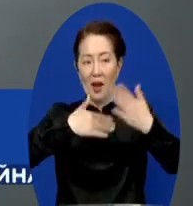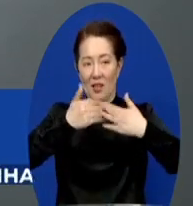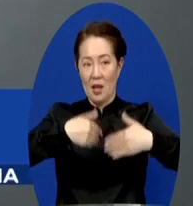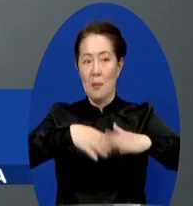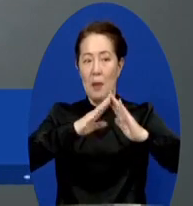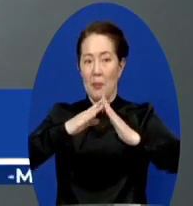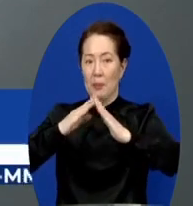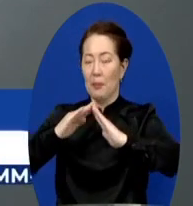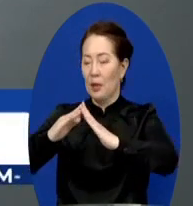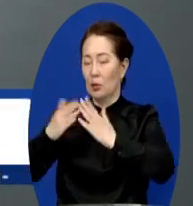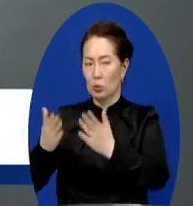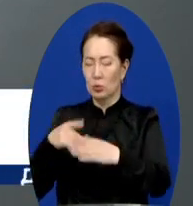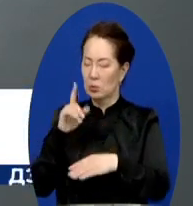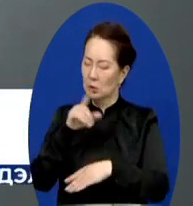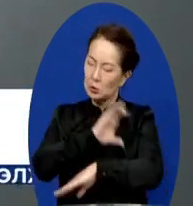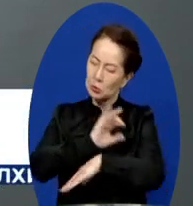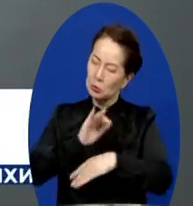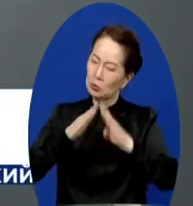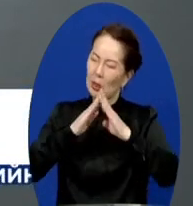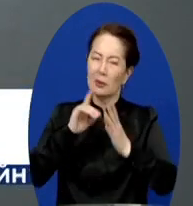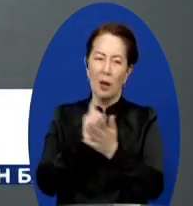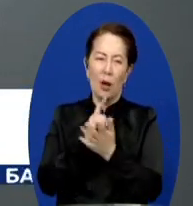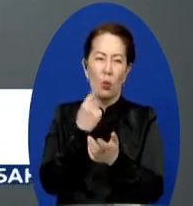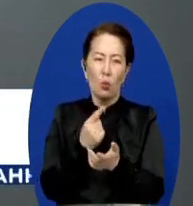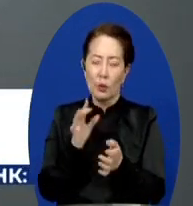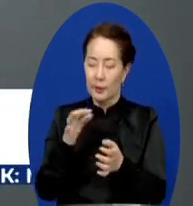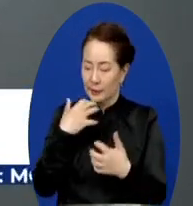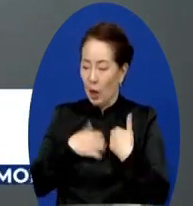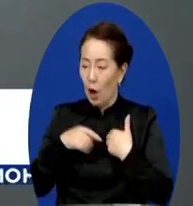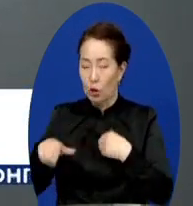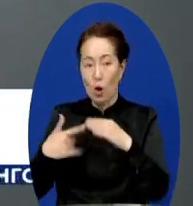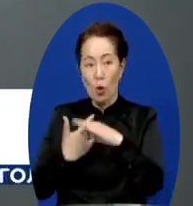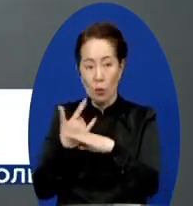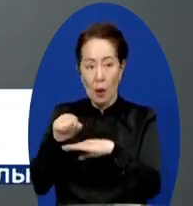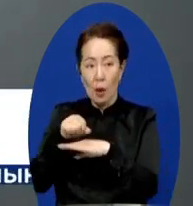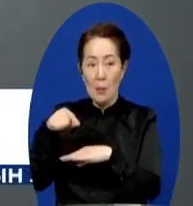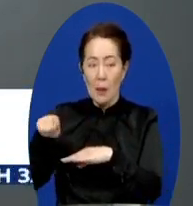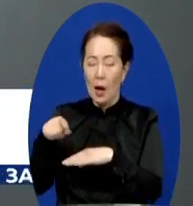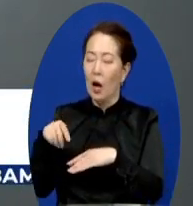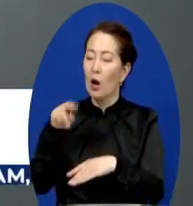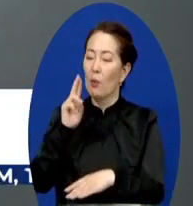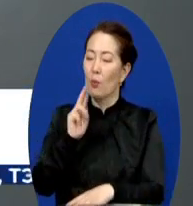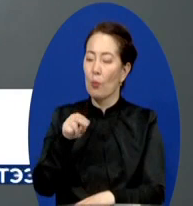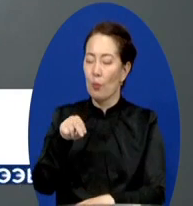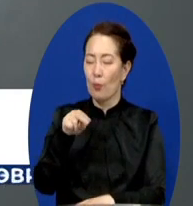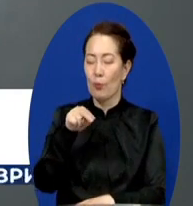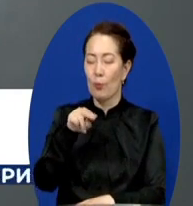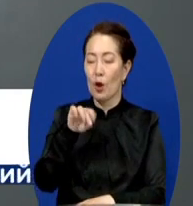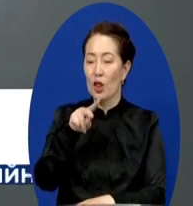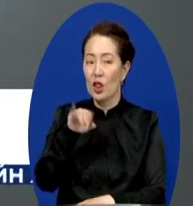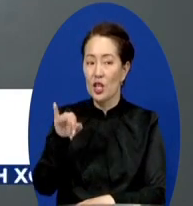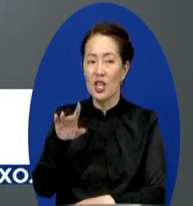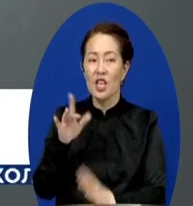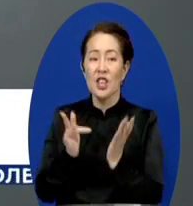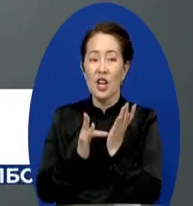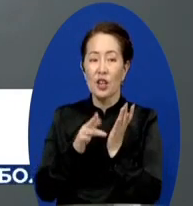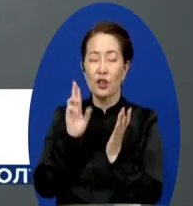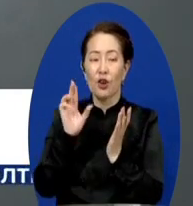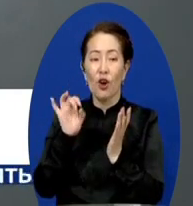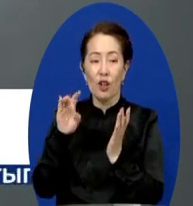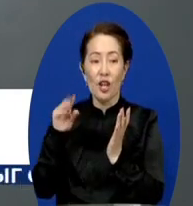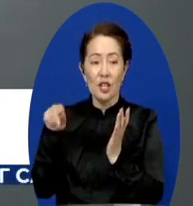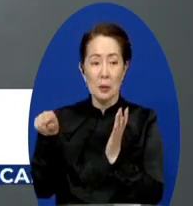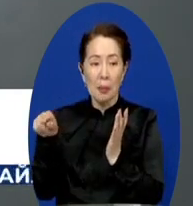их сургуулийн кампусыг бид нүлэхгүйгээр өнөөдөр Өмнөгов аймагт байгаа одоо политехникийн коллеж байгаа. Политехникийн коллежийн